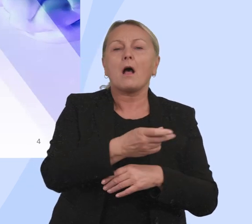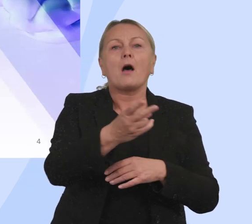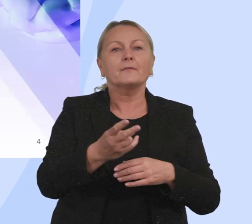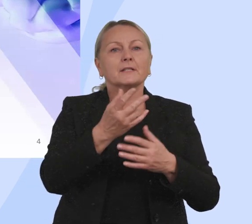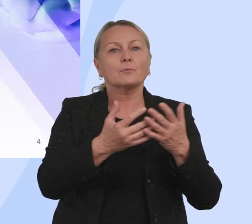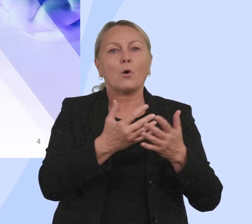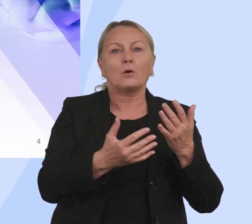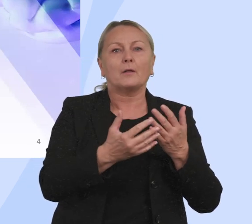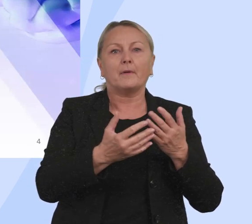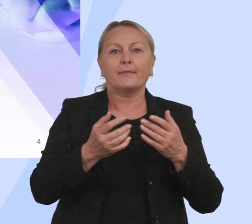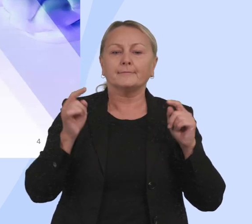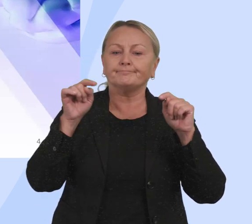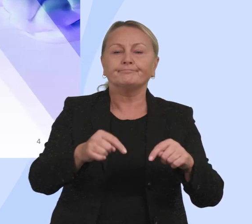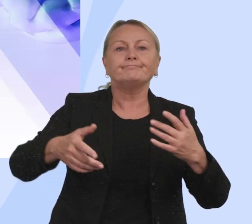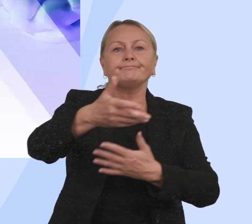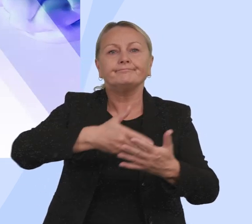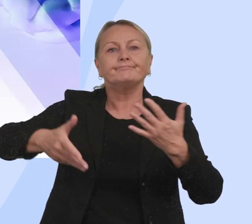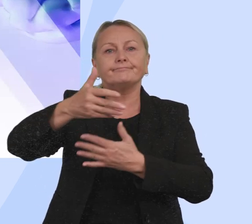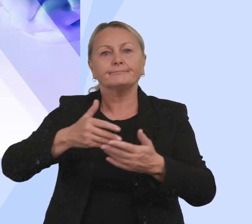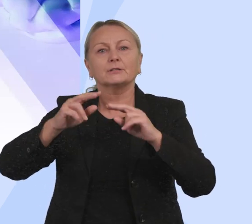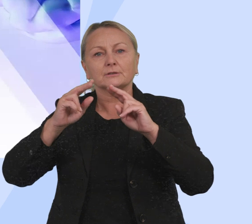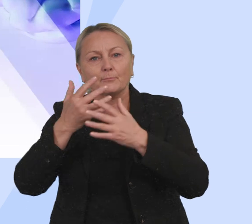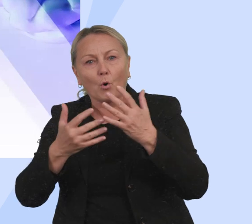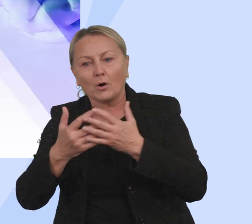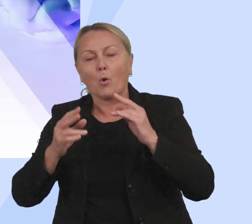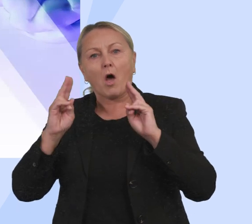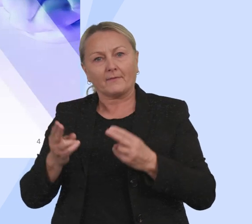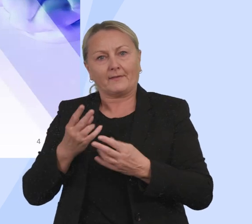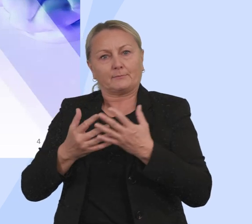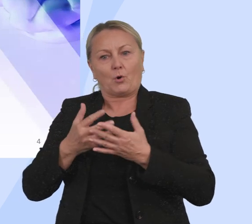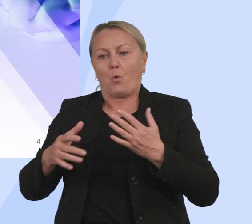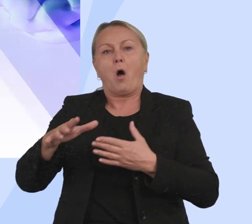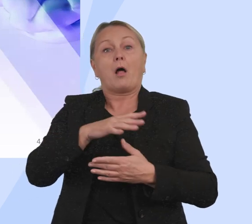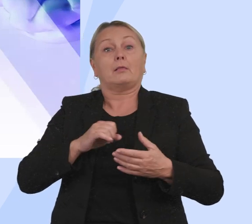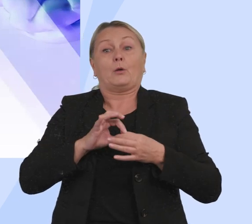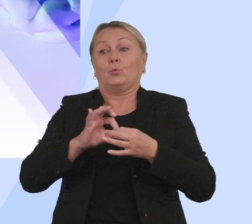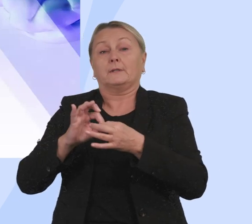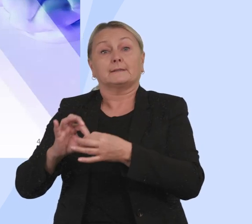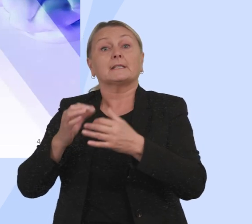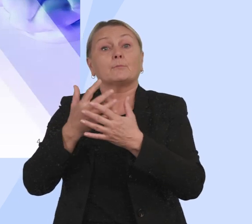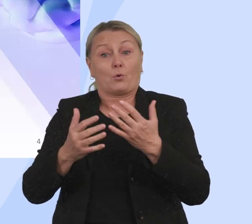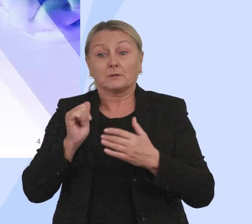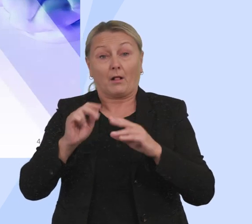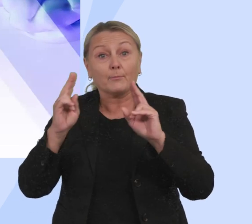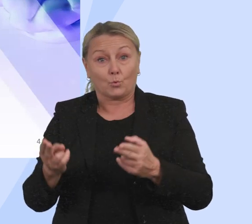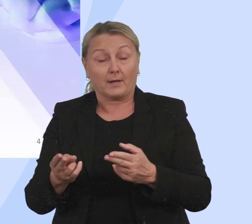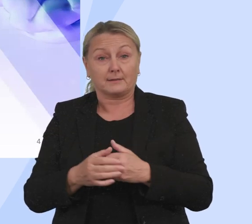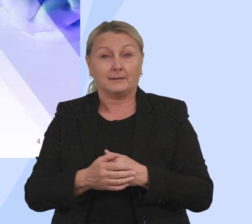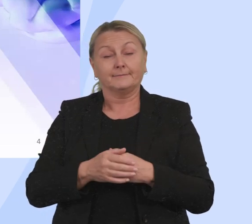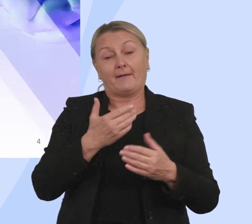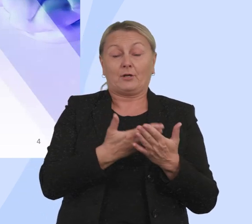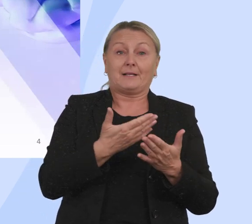og alle de kontekster, hvor sproget skal bruges. Vi tænker for eksempel lidt ala, hvis man nu